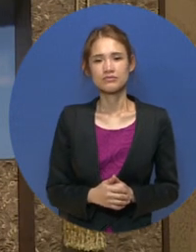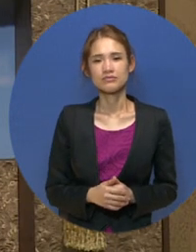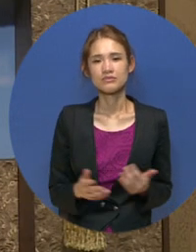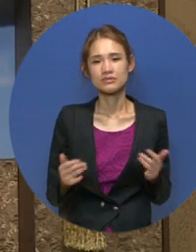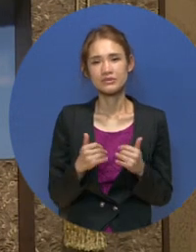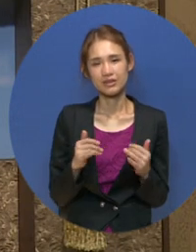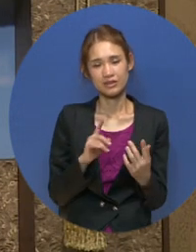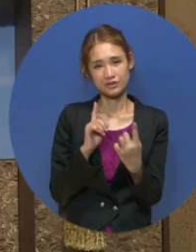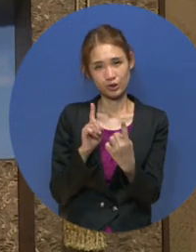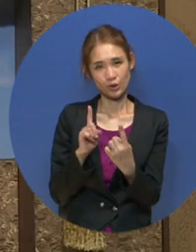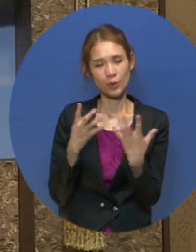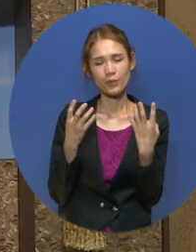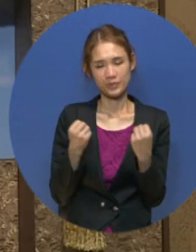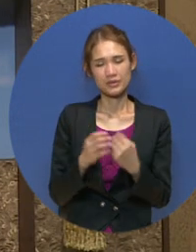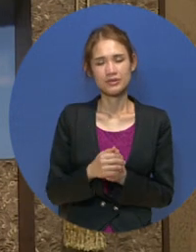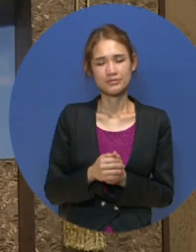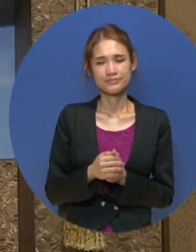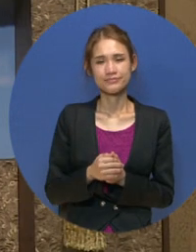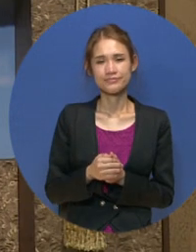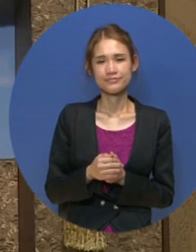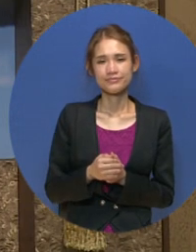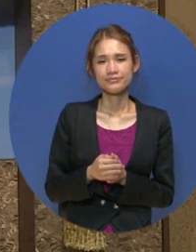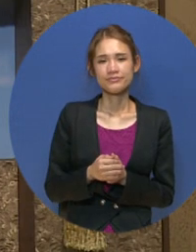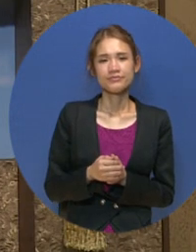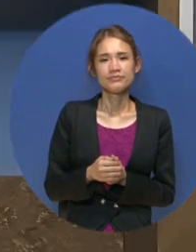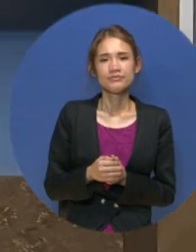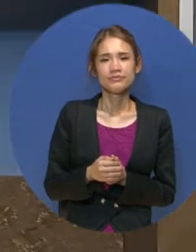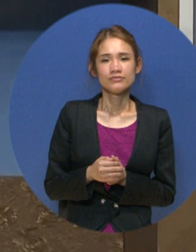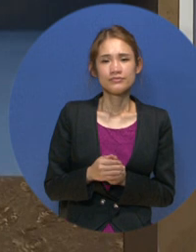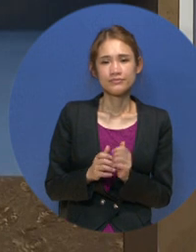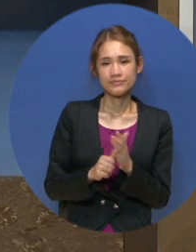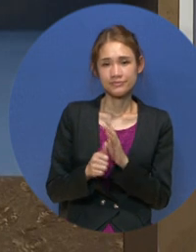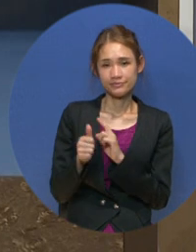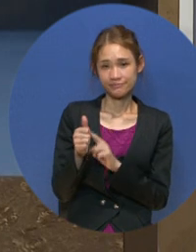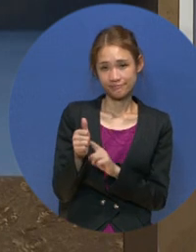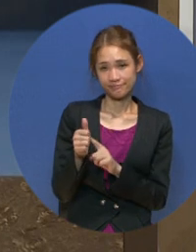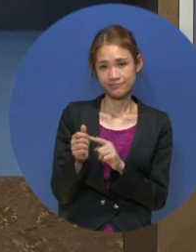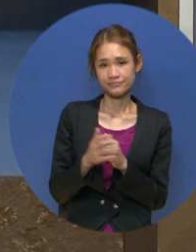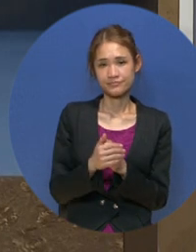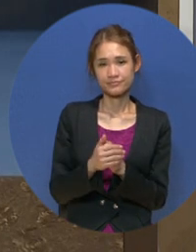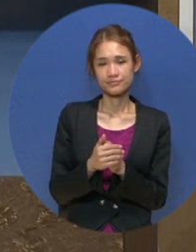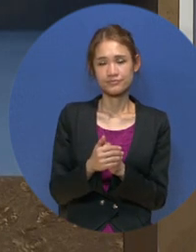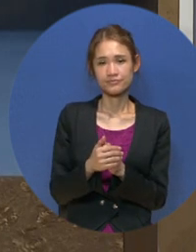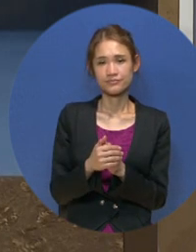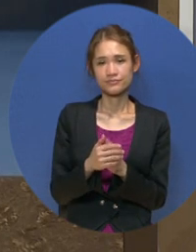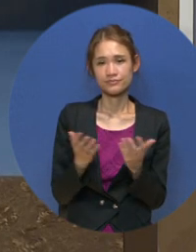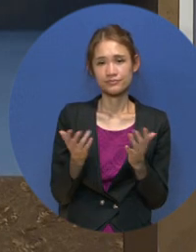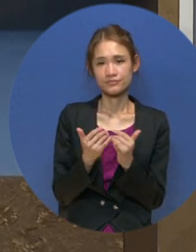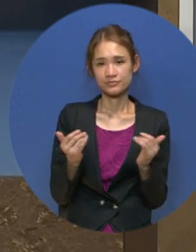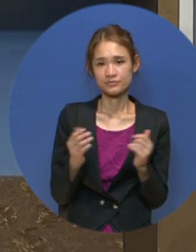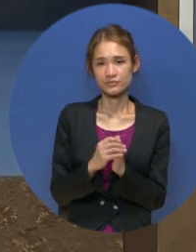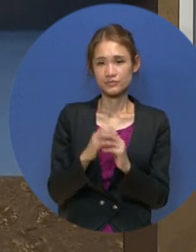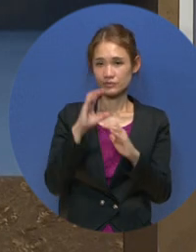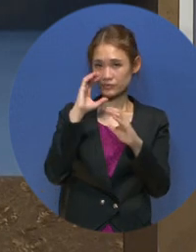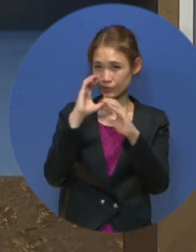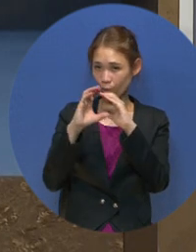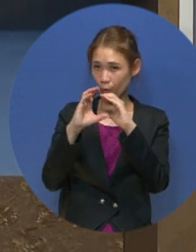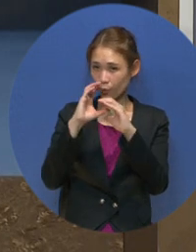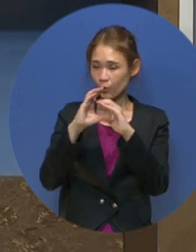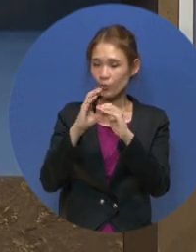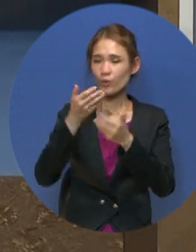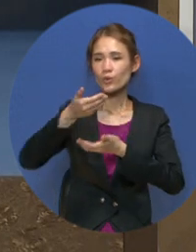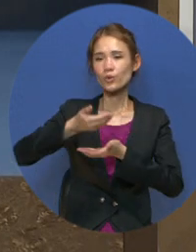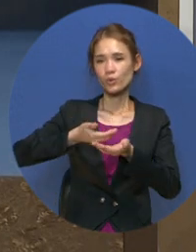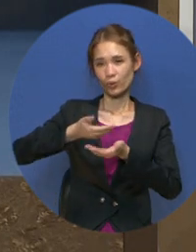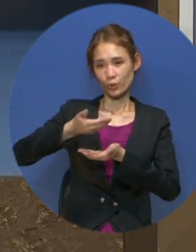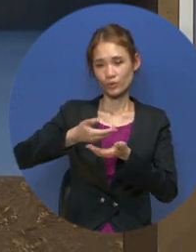저희 직원을 대하는 경우들이 많이 있습니다. 네. 그럼 대표님께서는 네, 네. 이런 그 직원분들과 소통이라든지 교류는